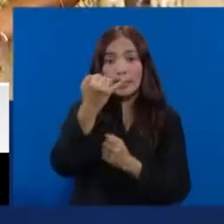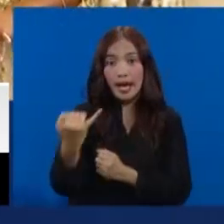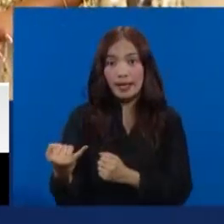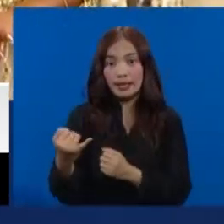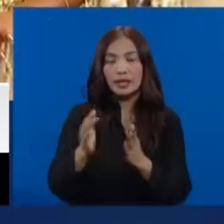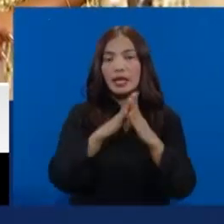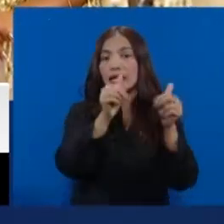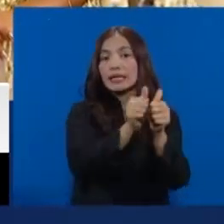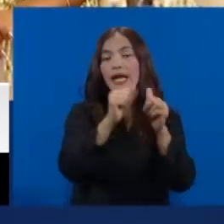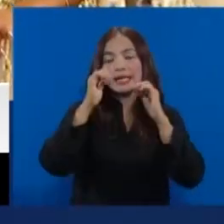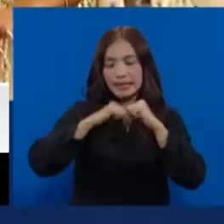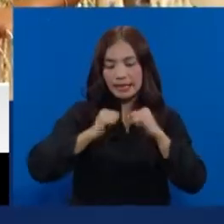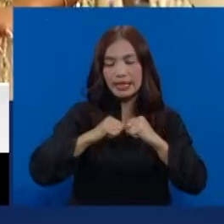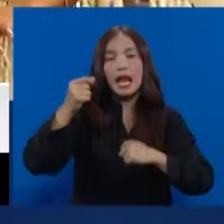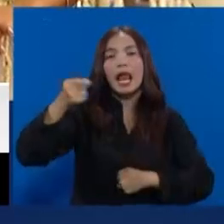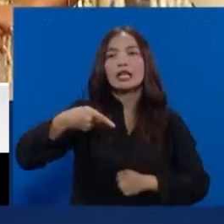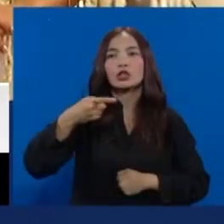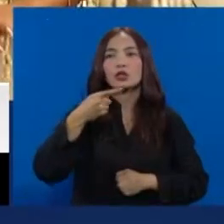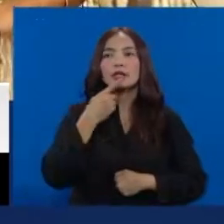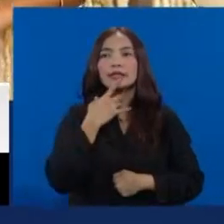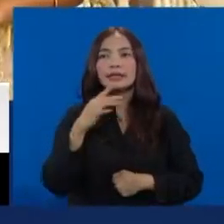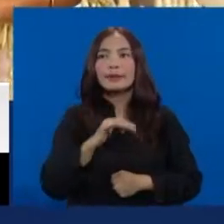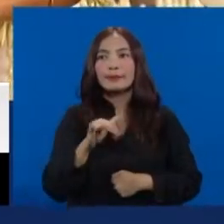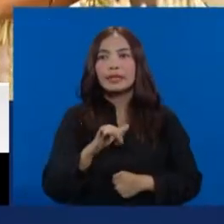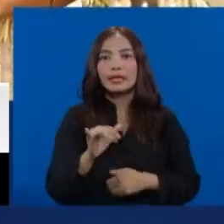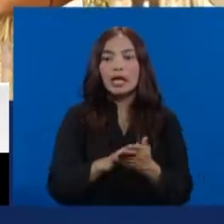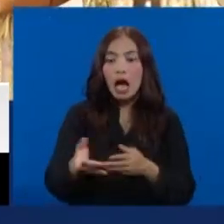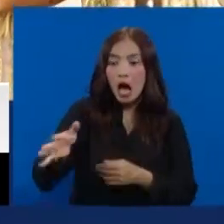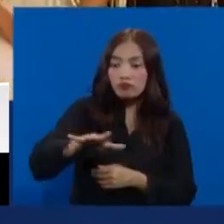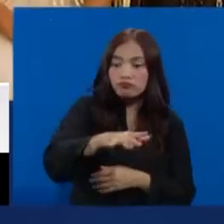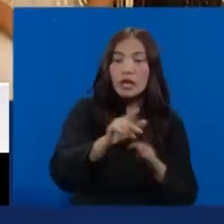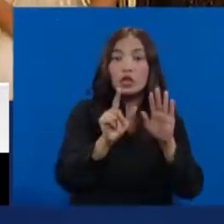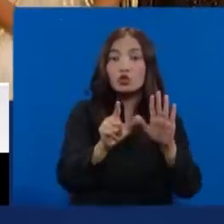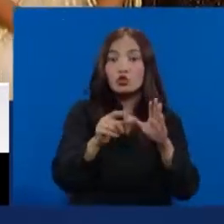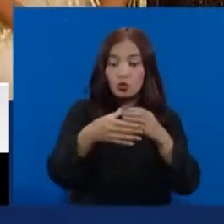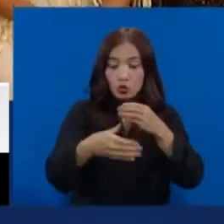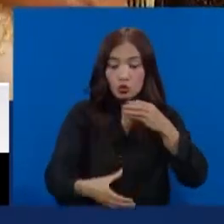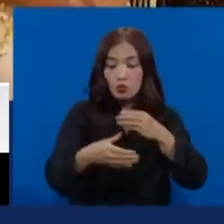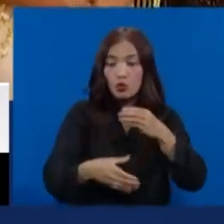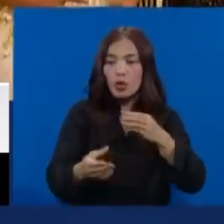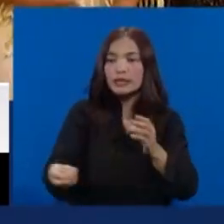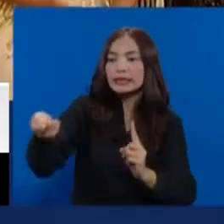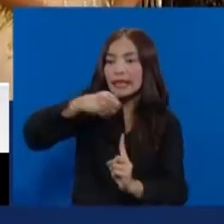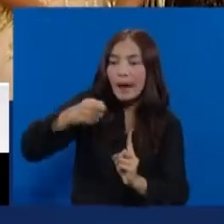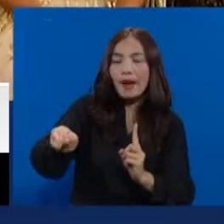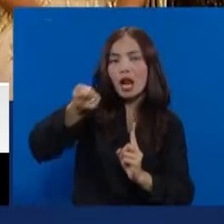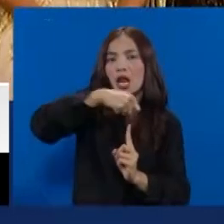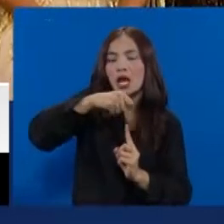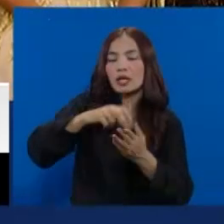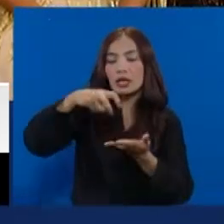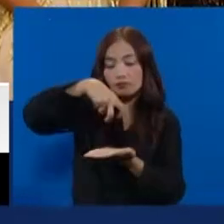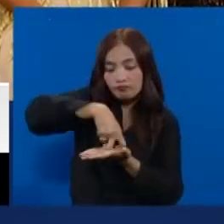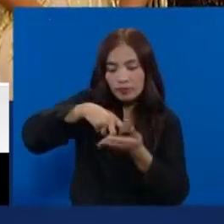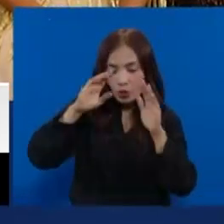Kemudian dilanjutkan dengan meramu air dari 7 sumur, kemudian siraman dan juga sungkeman